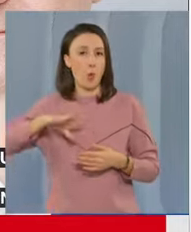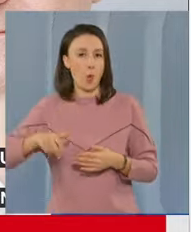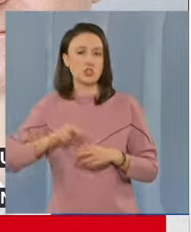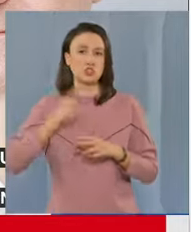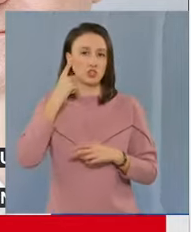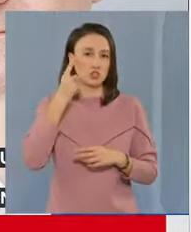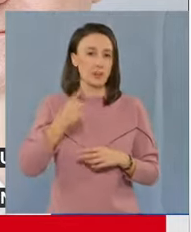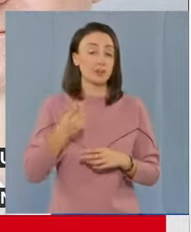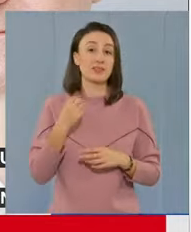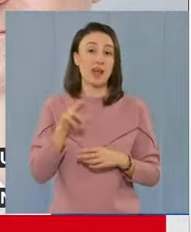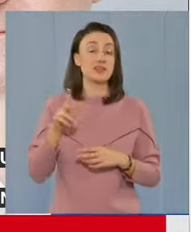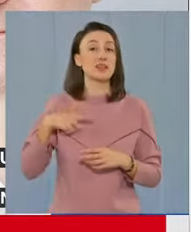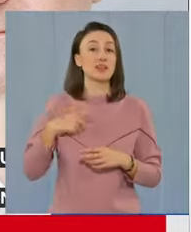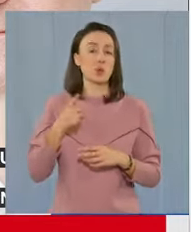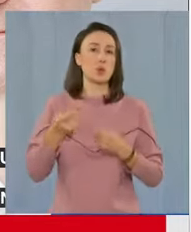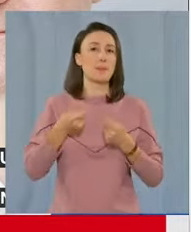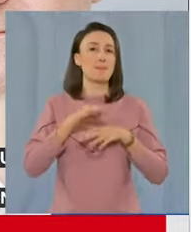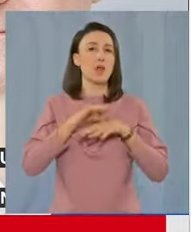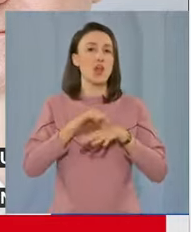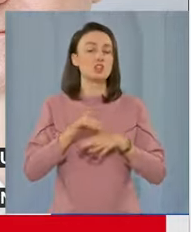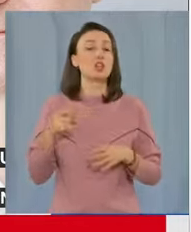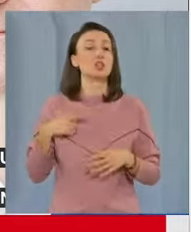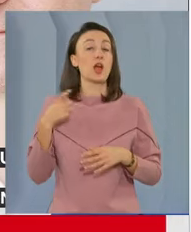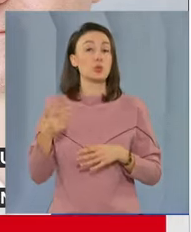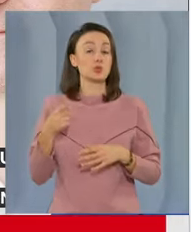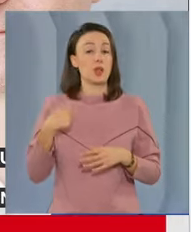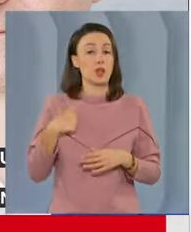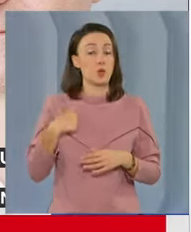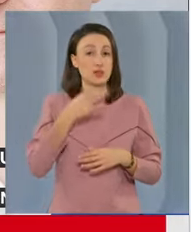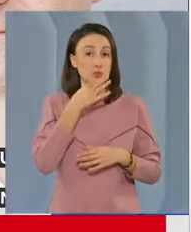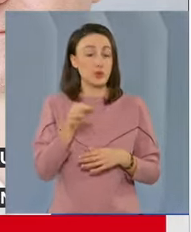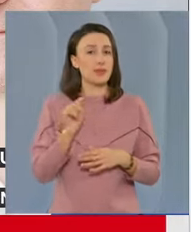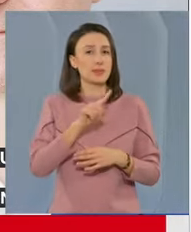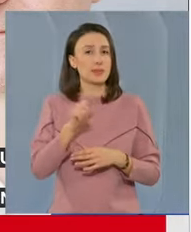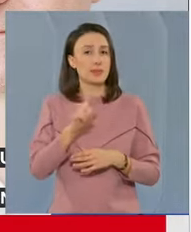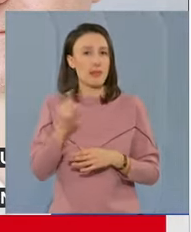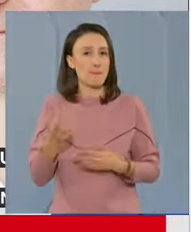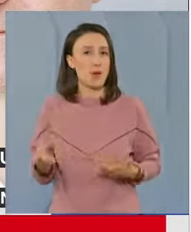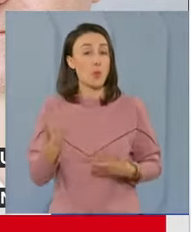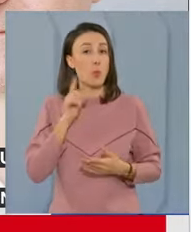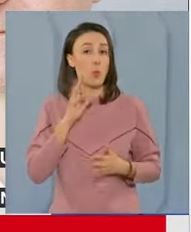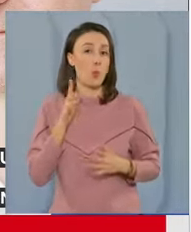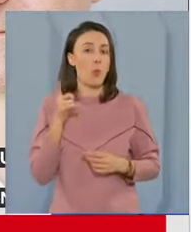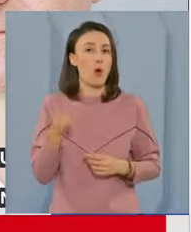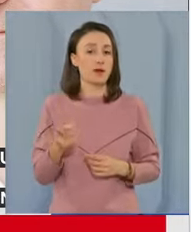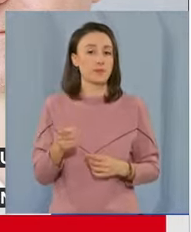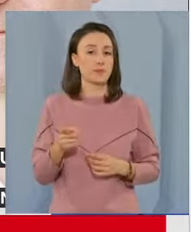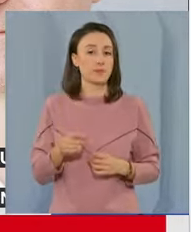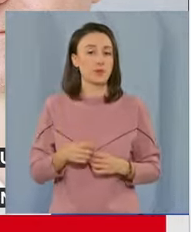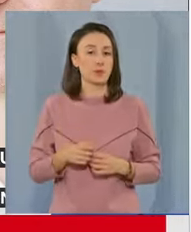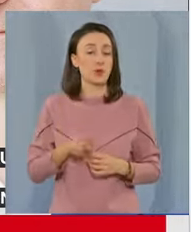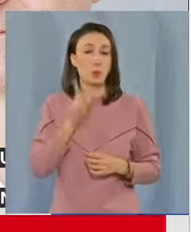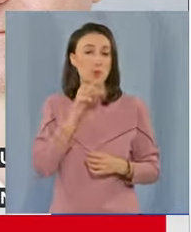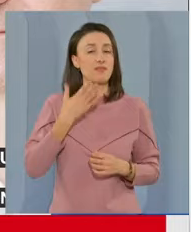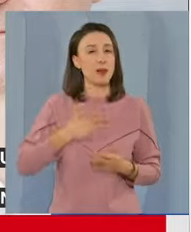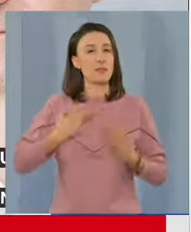ei, numai că este un manager. Și atunci eu le-aș pune întrebarea, oare, adică unde